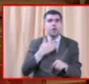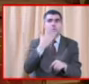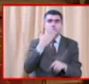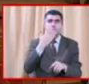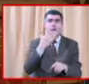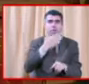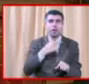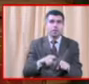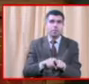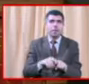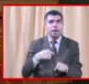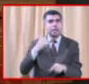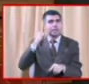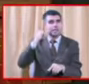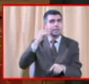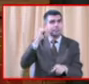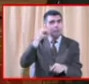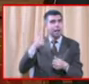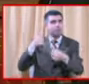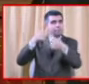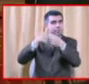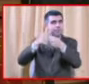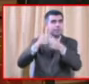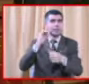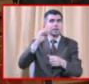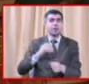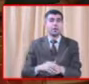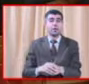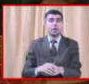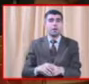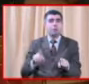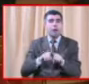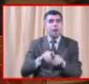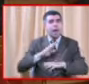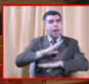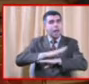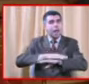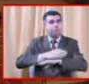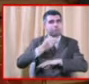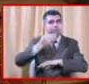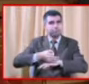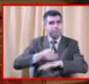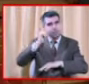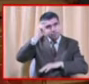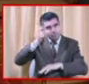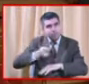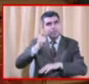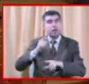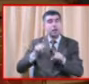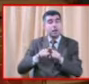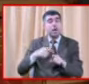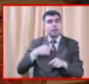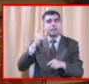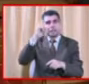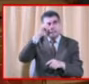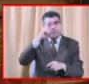ان شاء الله ستحترم هذه المره. انا تنعرف بطبيعه الحال بانه التدبير ديال هذه المستشفيات،